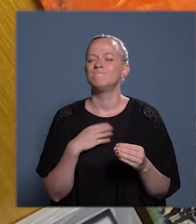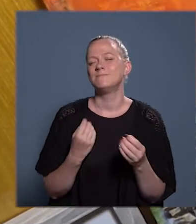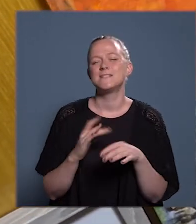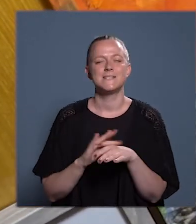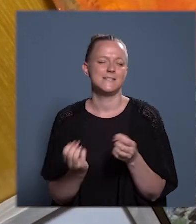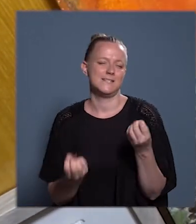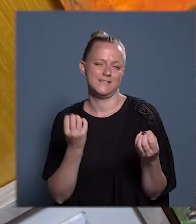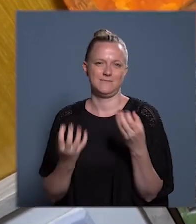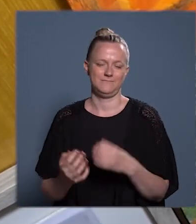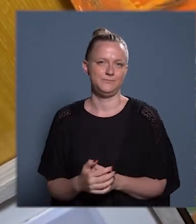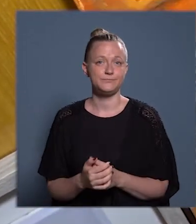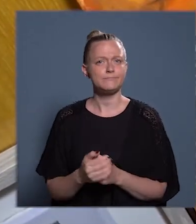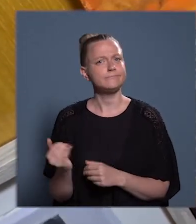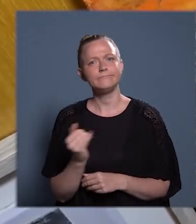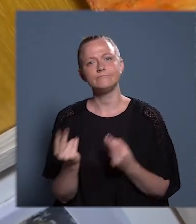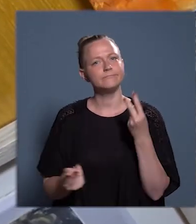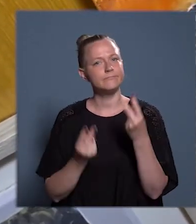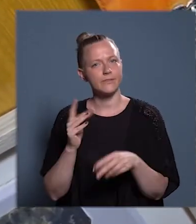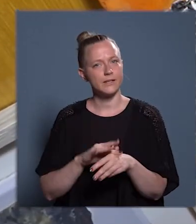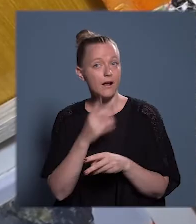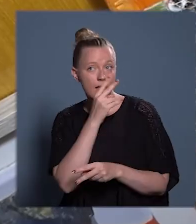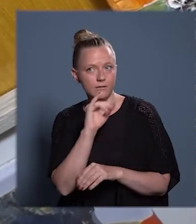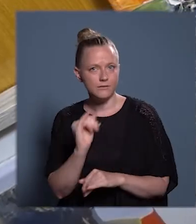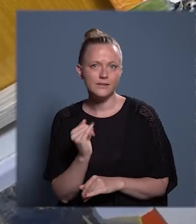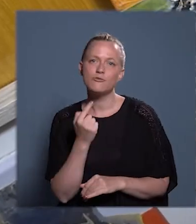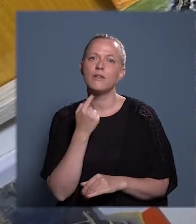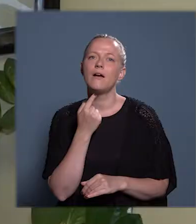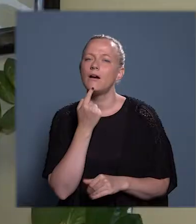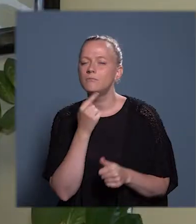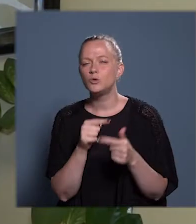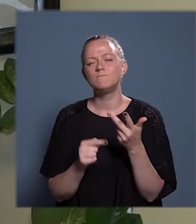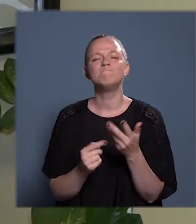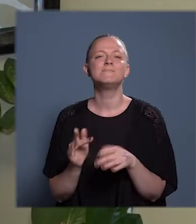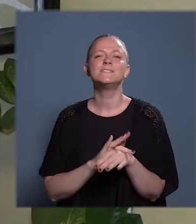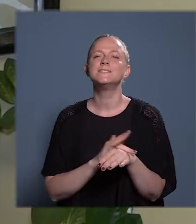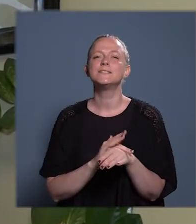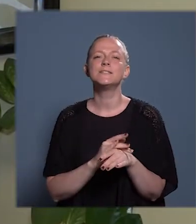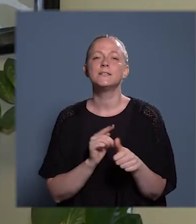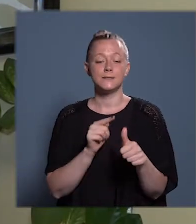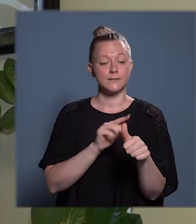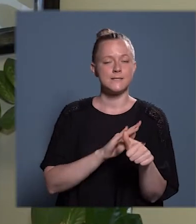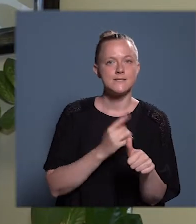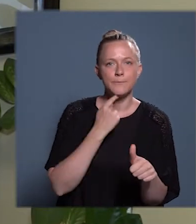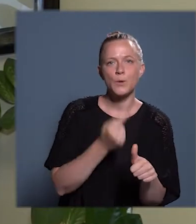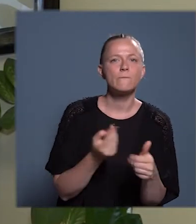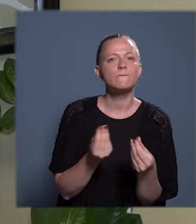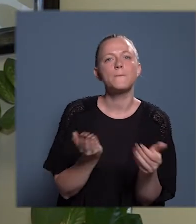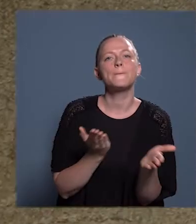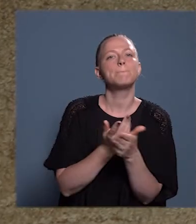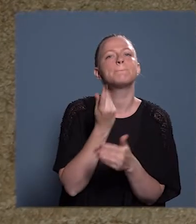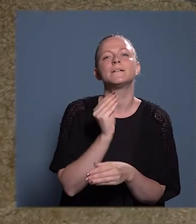Melyek a kedvenc színei? Nyilván látjuk is, és miután megneveztük őket, ha megkérhetem rá mindegyik színről, mondjon valamit, hogy önnek mit